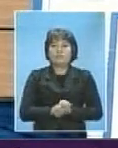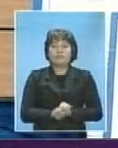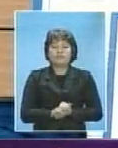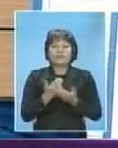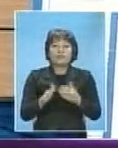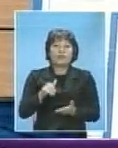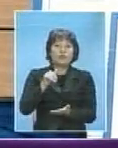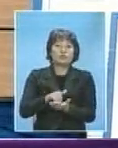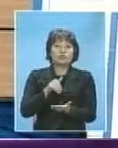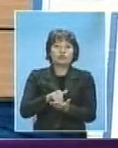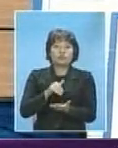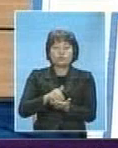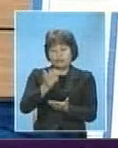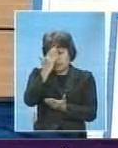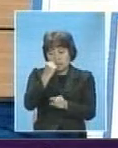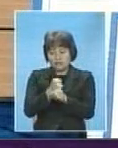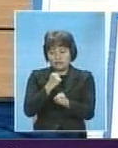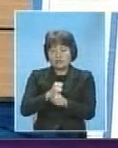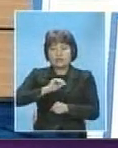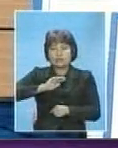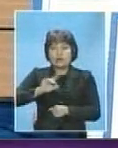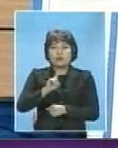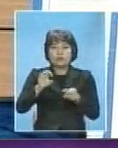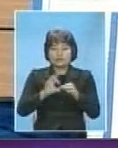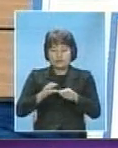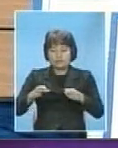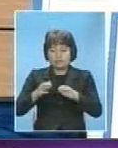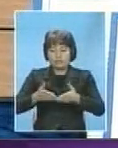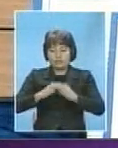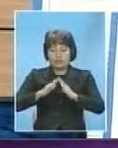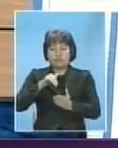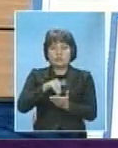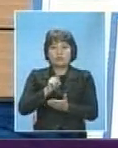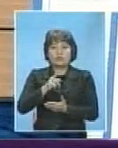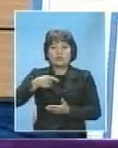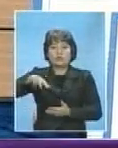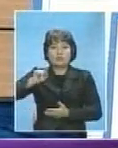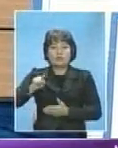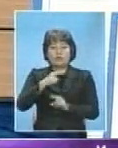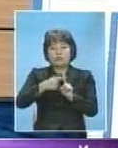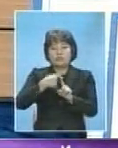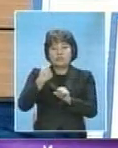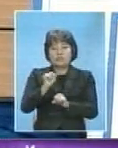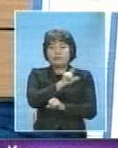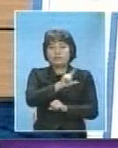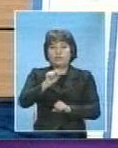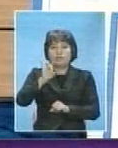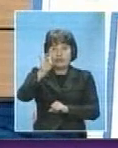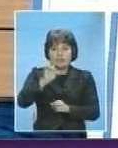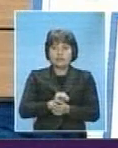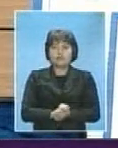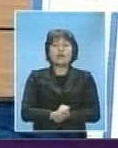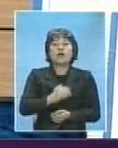ศูนย์ส่วนหน้าในการทำงานนั้นก็ได้มีการจัดตั้งสปพ.ส่วนหน้าขึ้นในวันที่21ตุลาคมเพราะนั้นพวกกระ